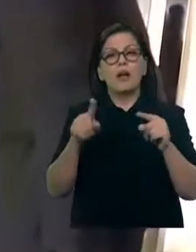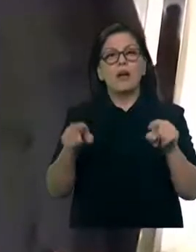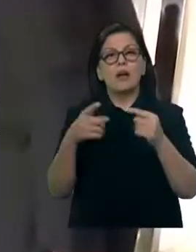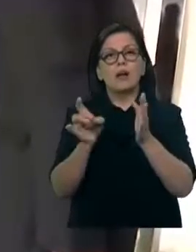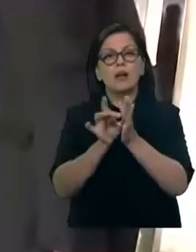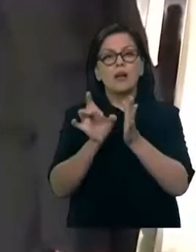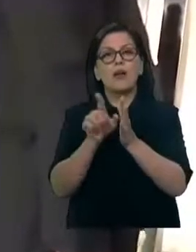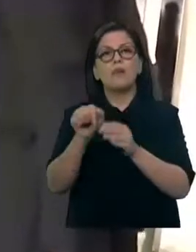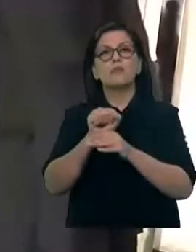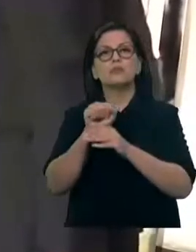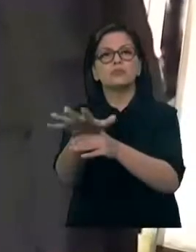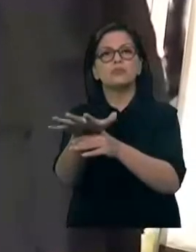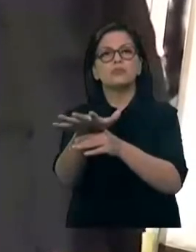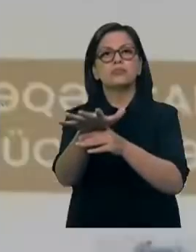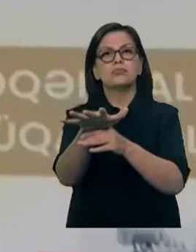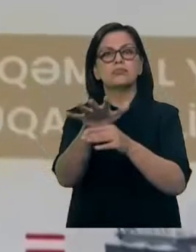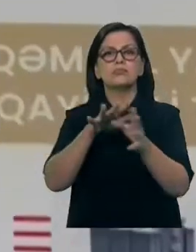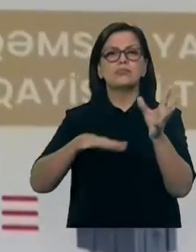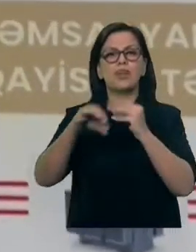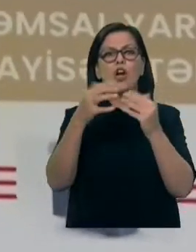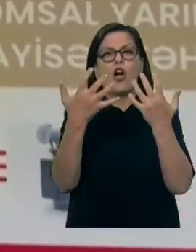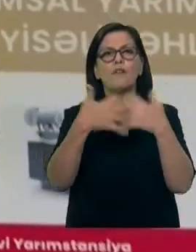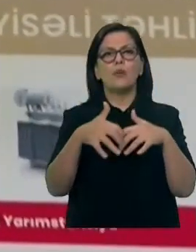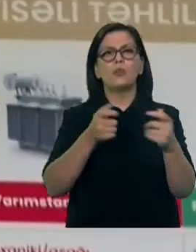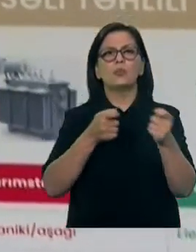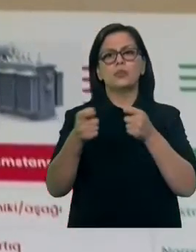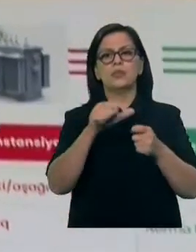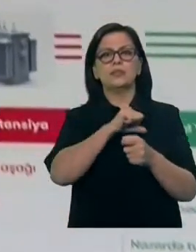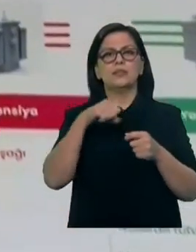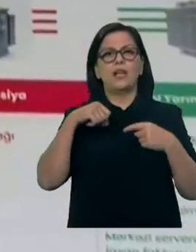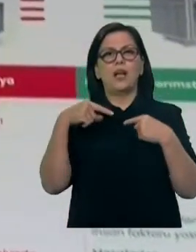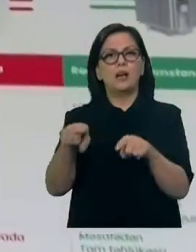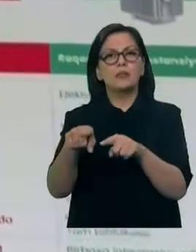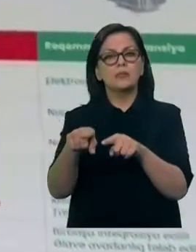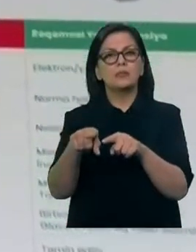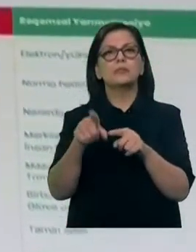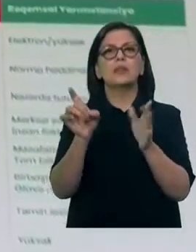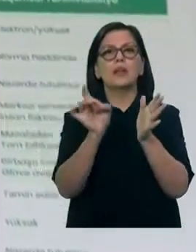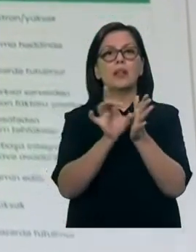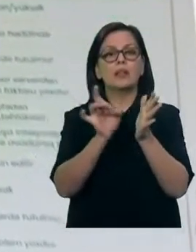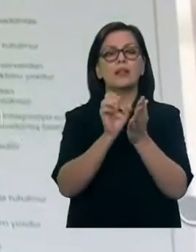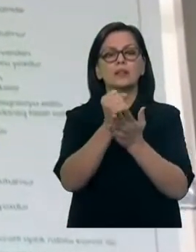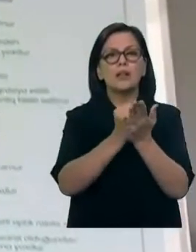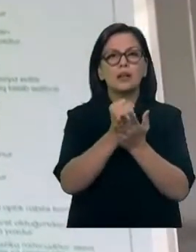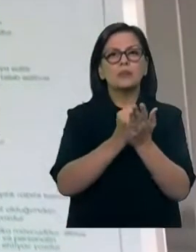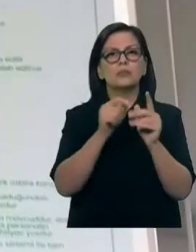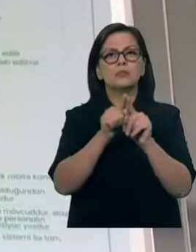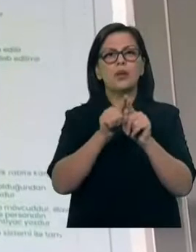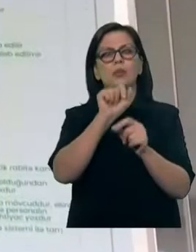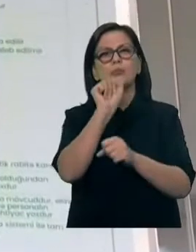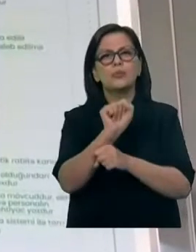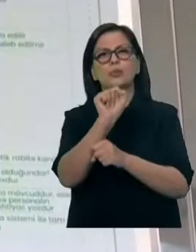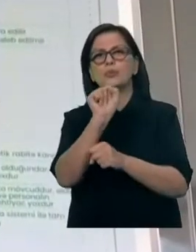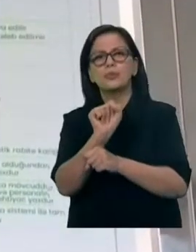şəbəkələrə inteqrasiyası rəqəmsal yarımstansiyada avtomatik idarə edildiyindən elektrik enerjisi təchizatında fasilələrin yaranması